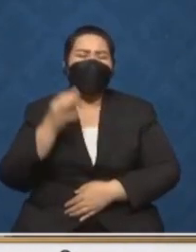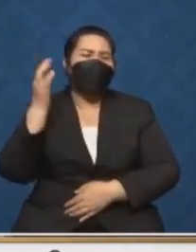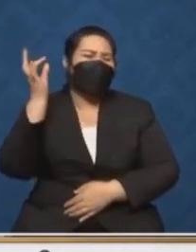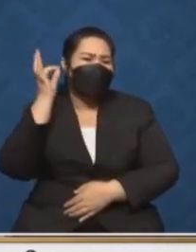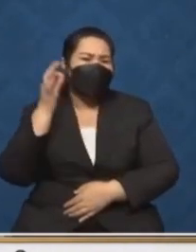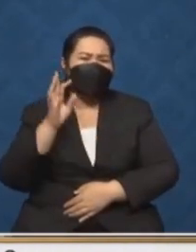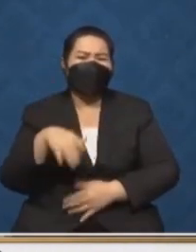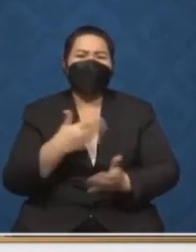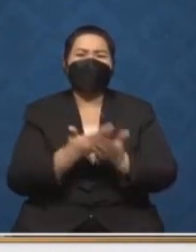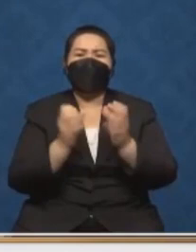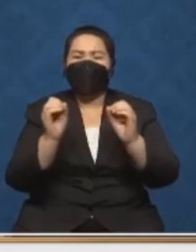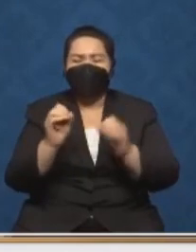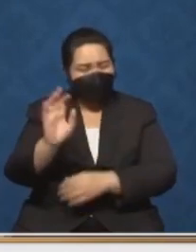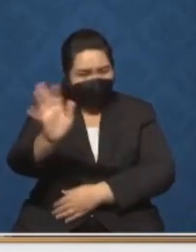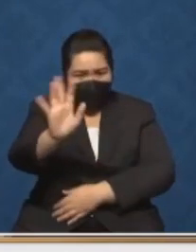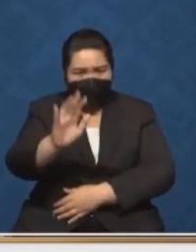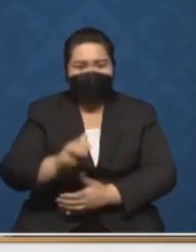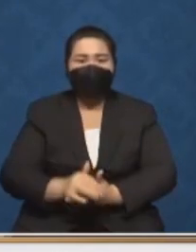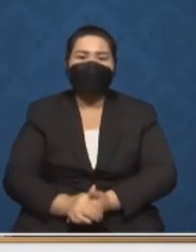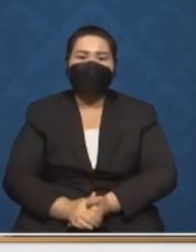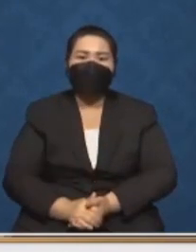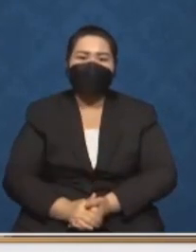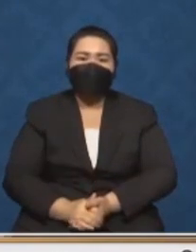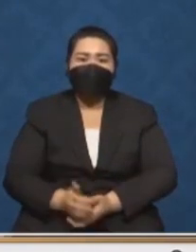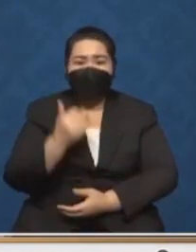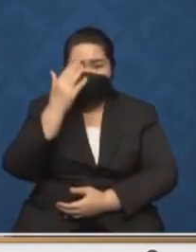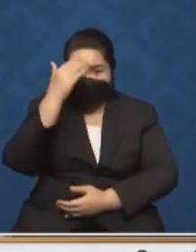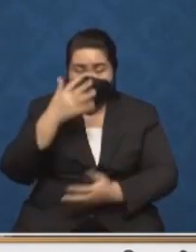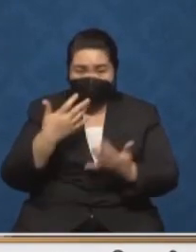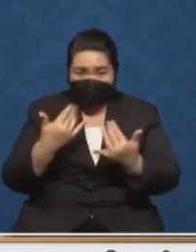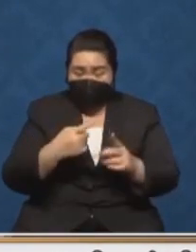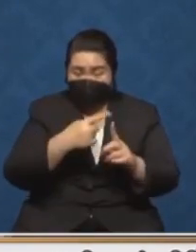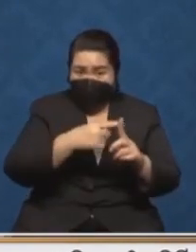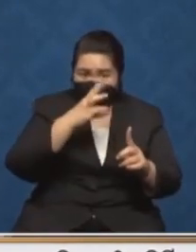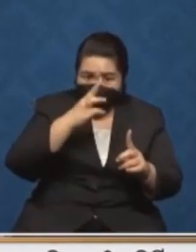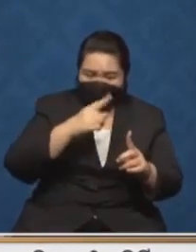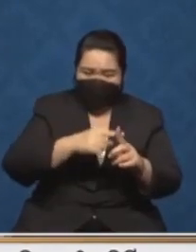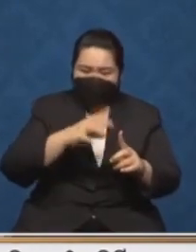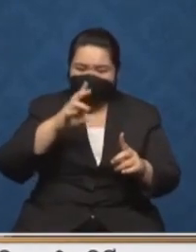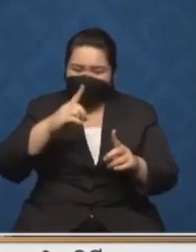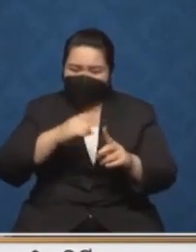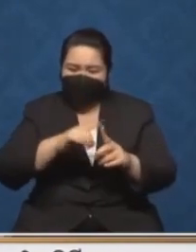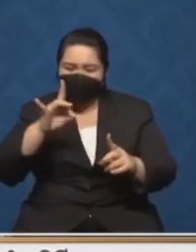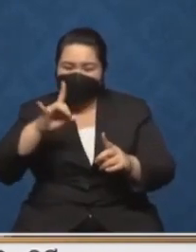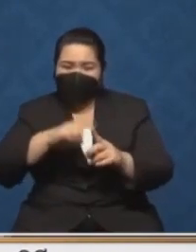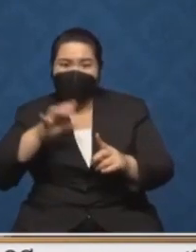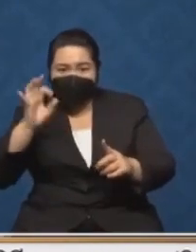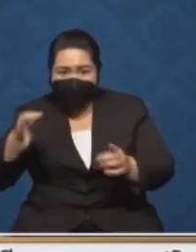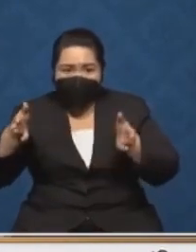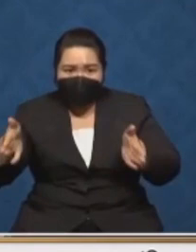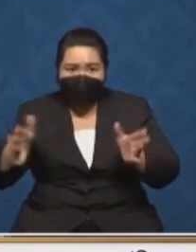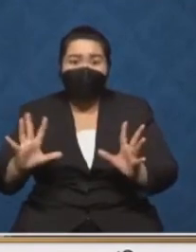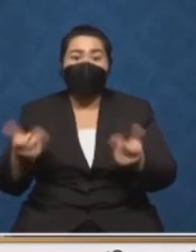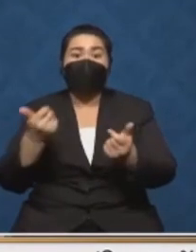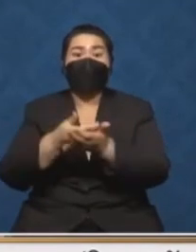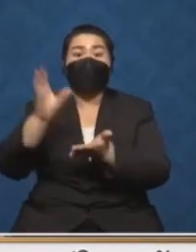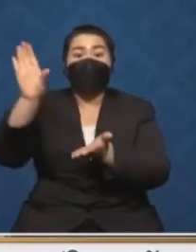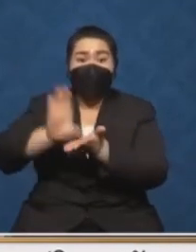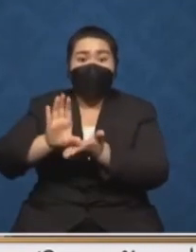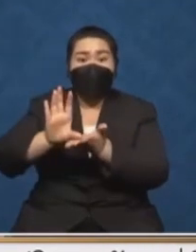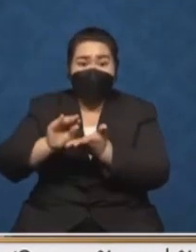ไม่มีเงินเพราเป็ 3 เดือนสุดทายขency ประมาณ แล้วที่สำคัญผมได้ยินมา